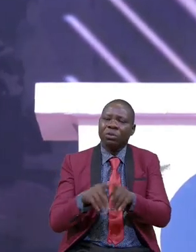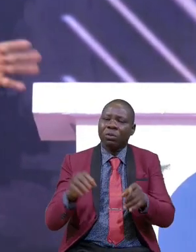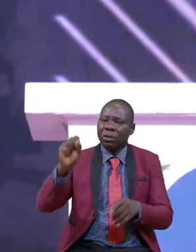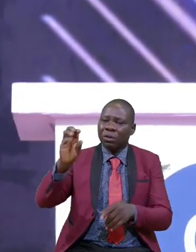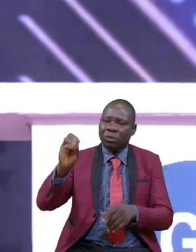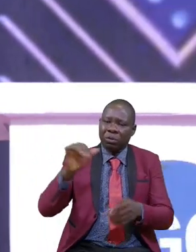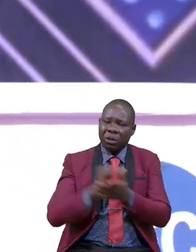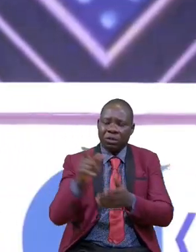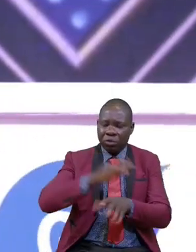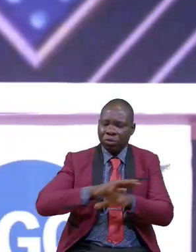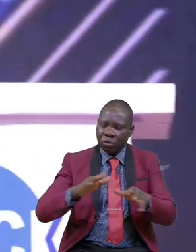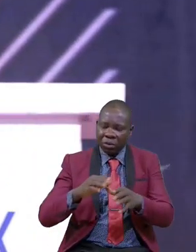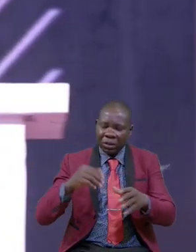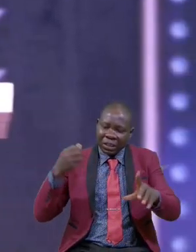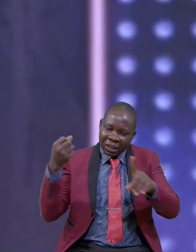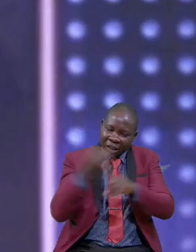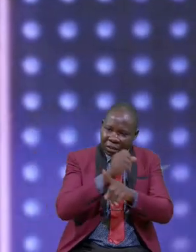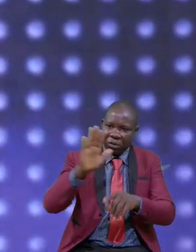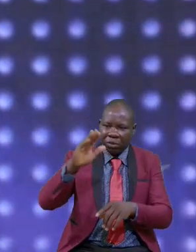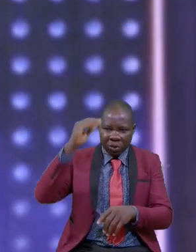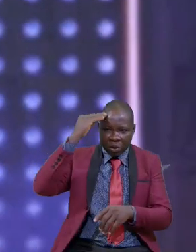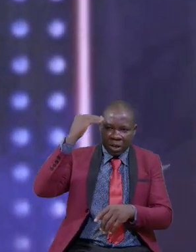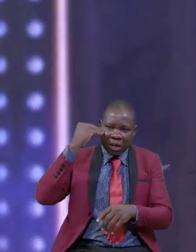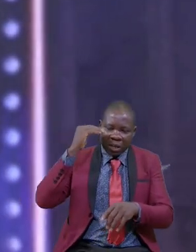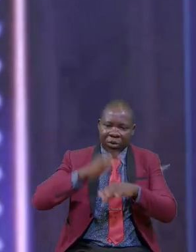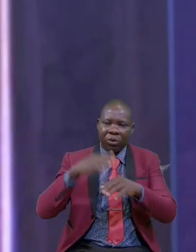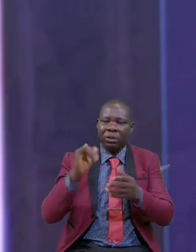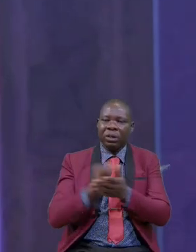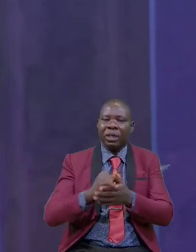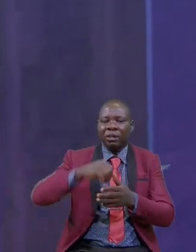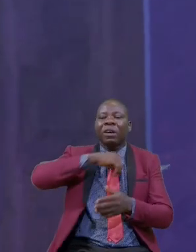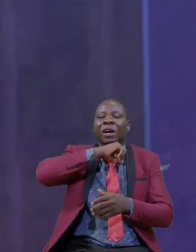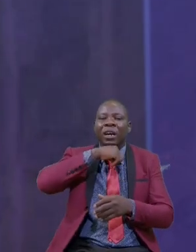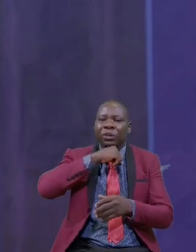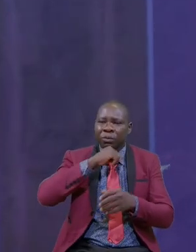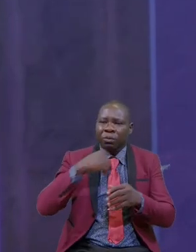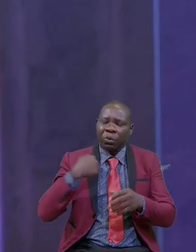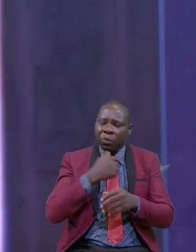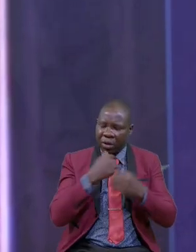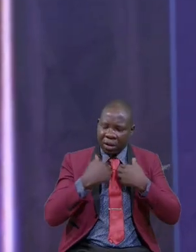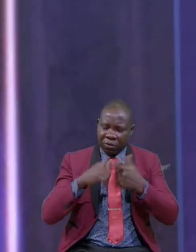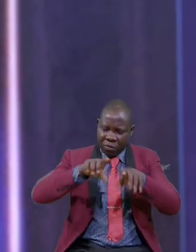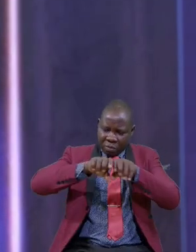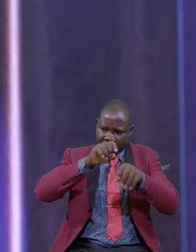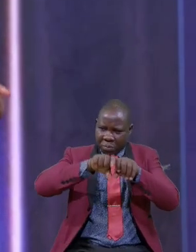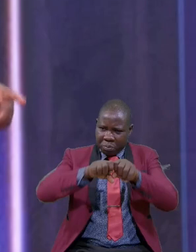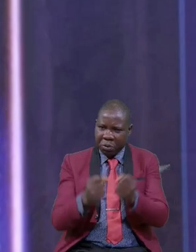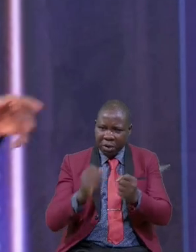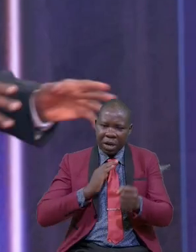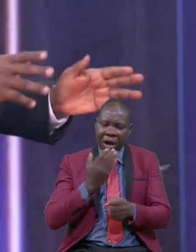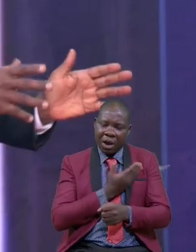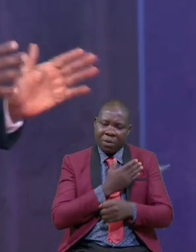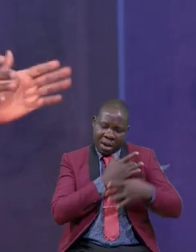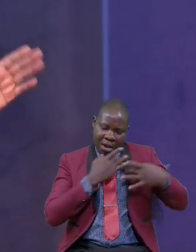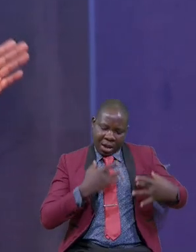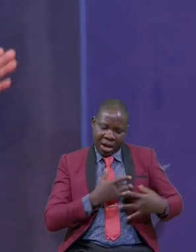brisés et nous devons briser notre esprit, notre cœur, et nous devons briser, défricher nos